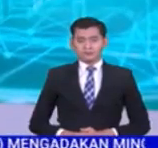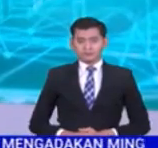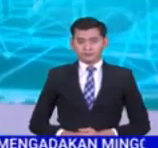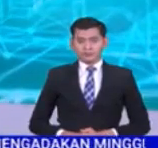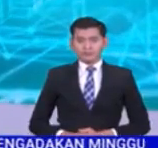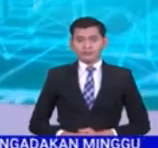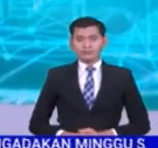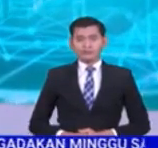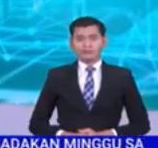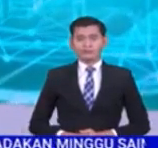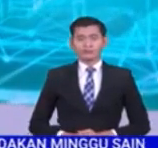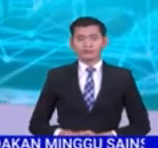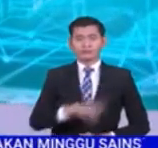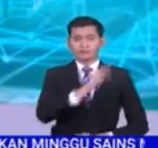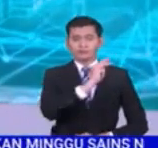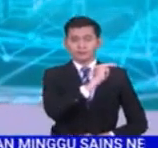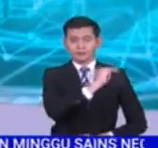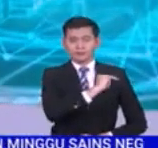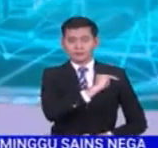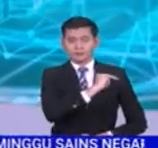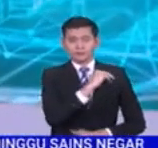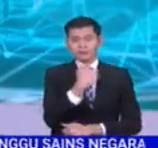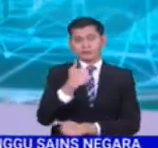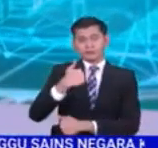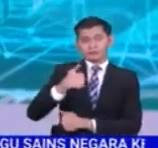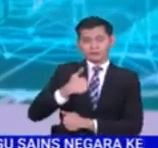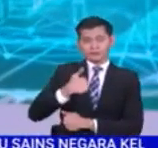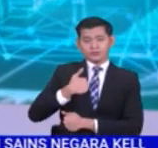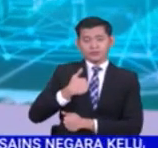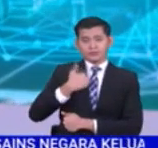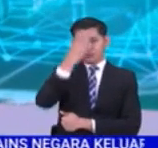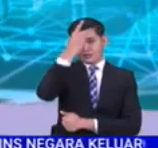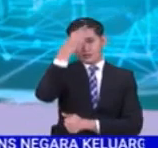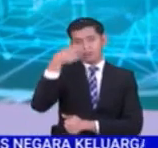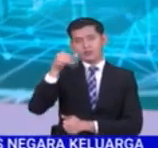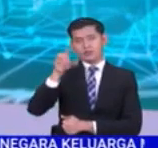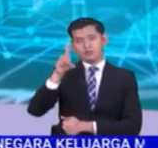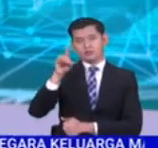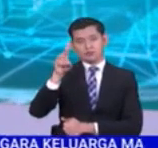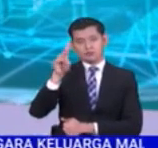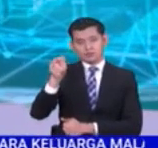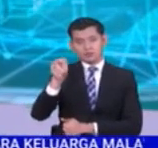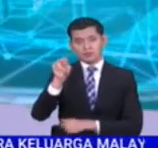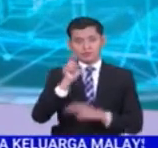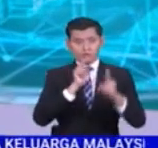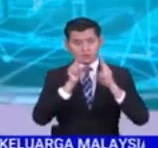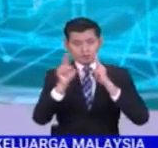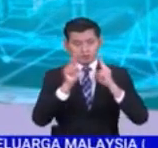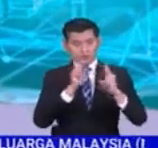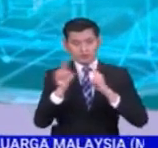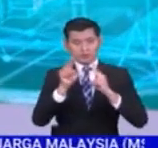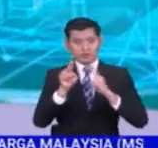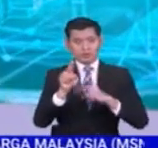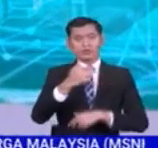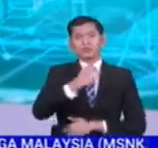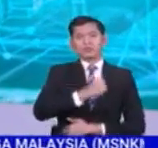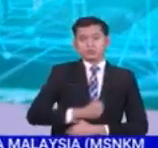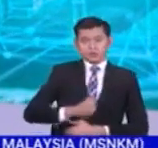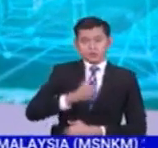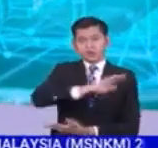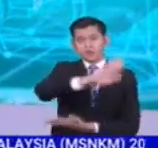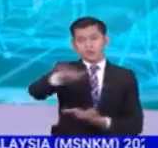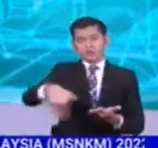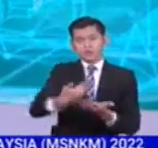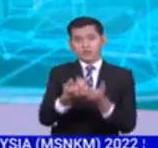di dalam hari itu menteri kanan pertahanan Datuk Sri samudin Husein turut mencairkan kafan takziah kepada seluruh rakyat